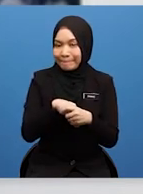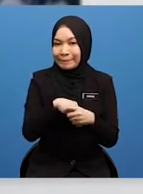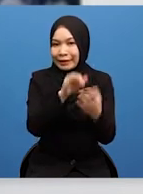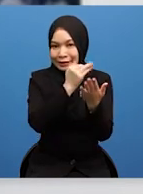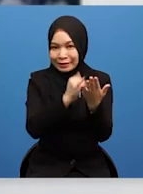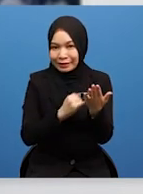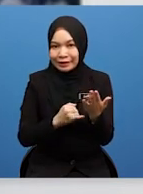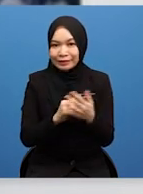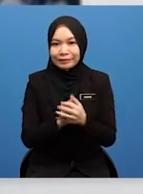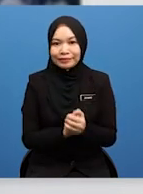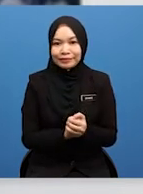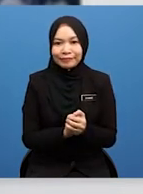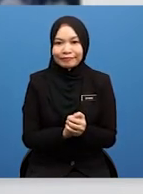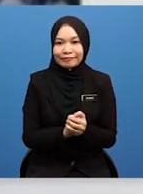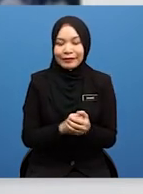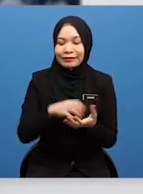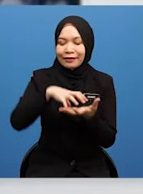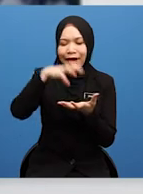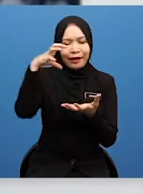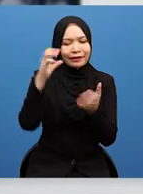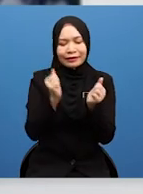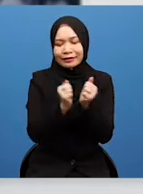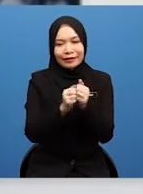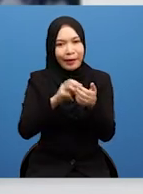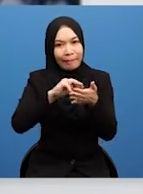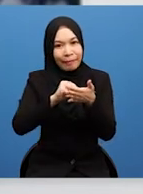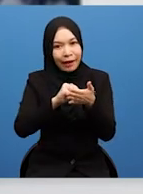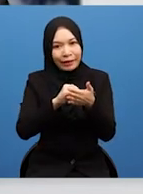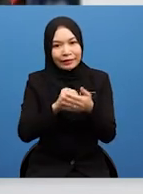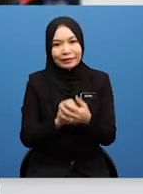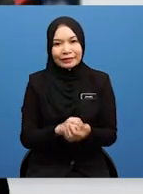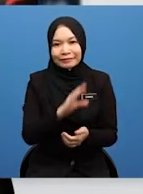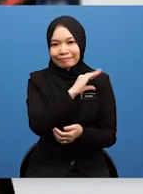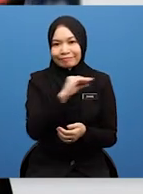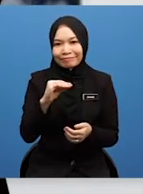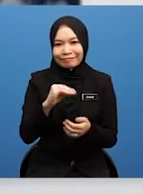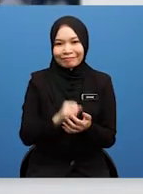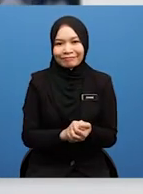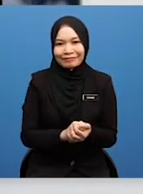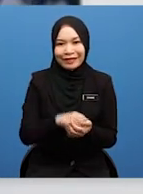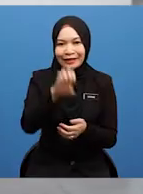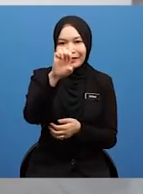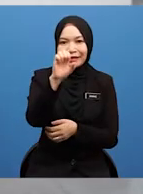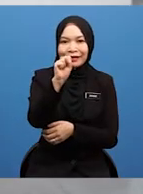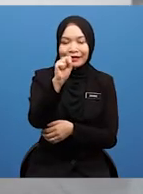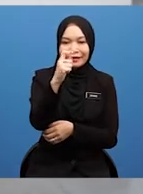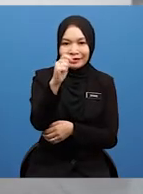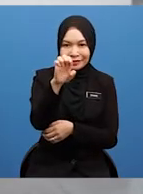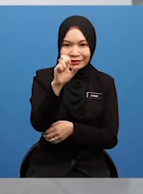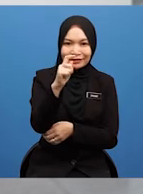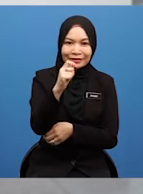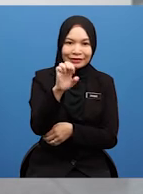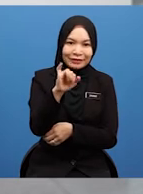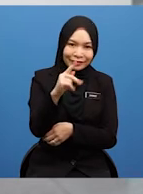betul jadi kaya dengan berbagai makna Nilai estetik dan juga fungsi tersendiri betul #iv Joe